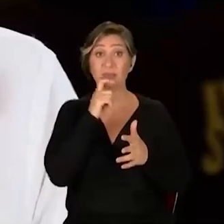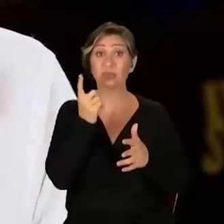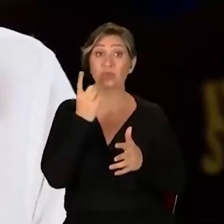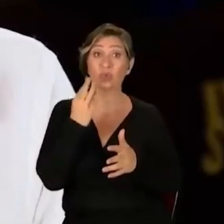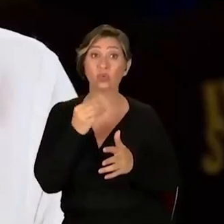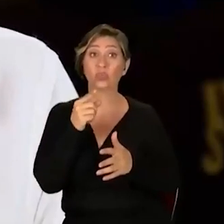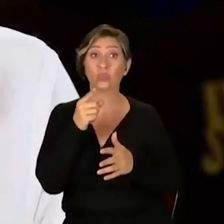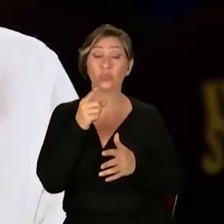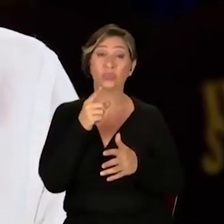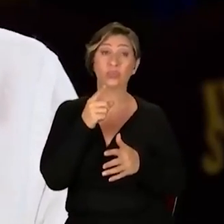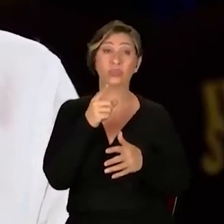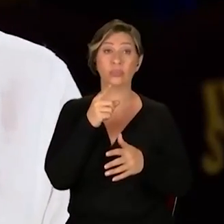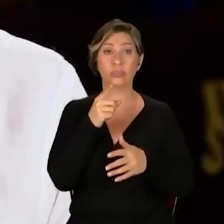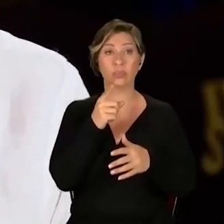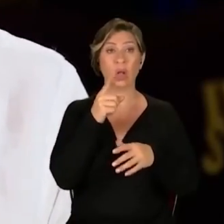bunu